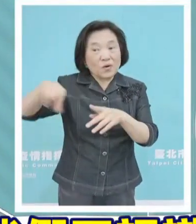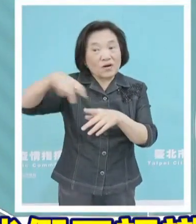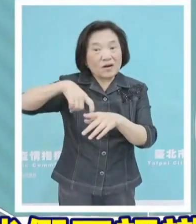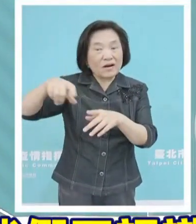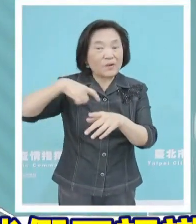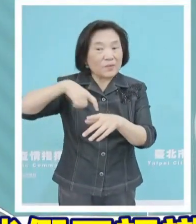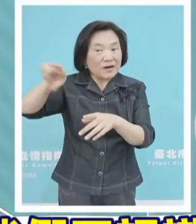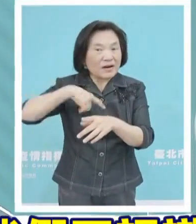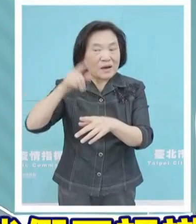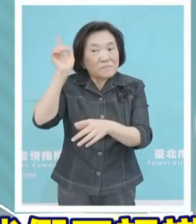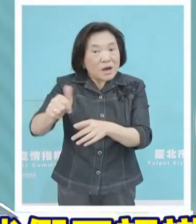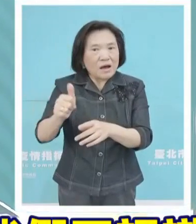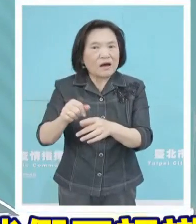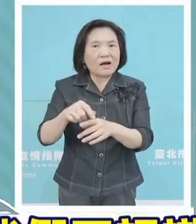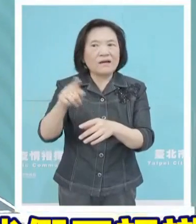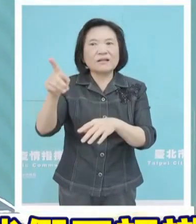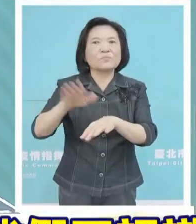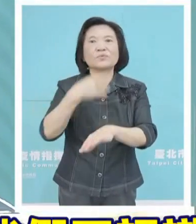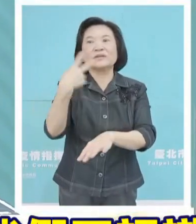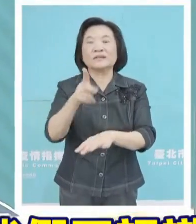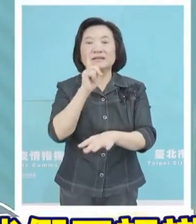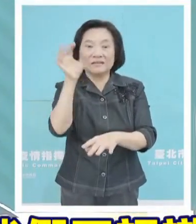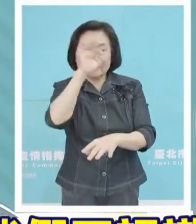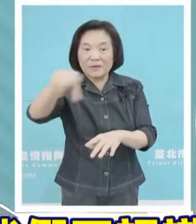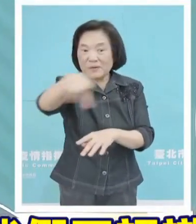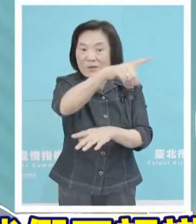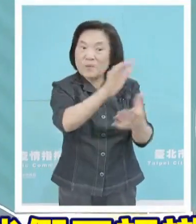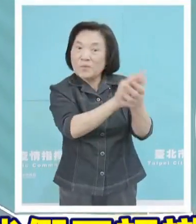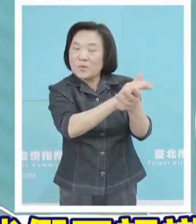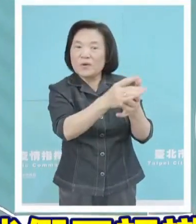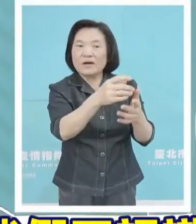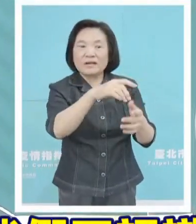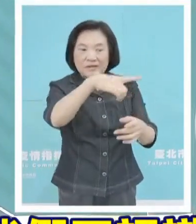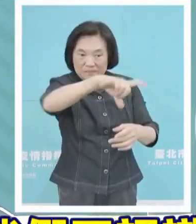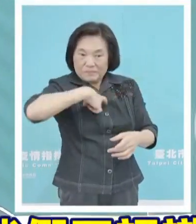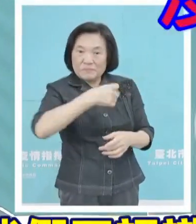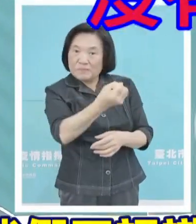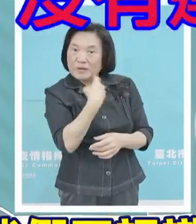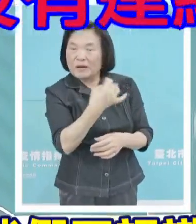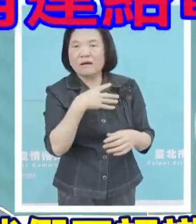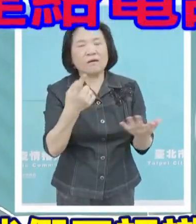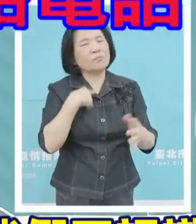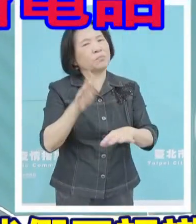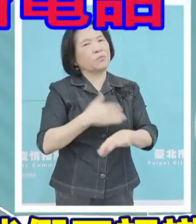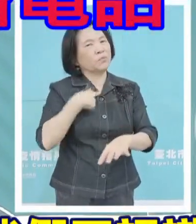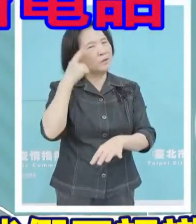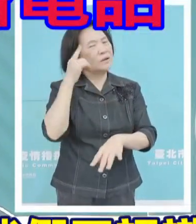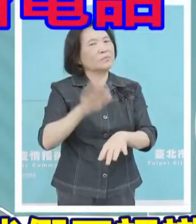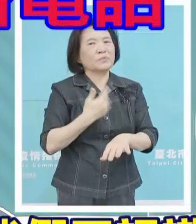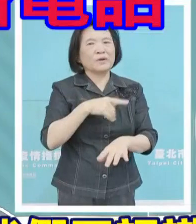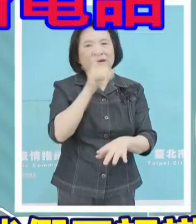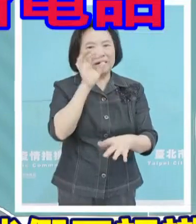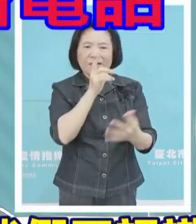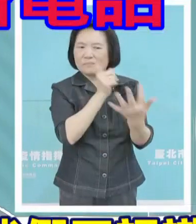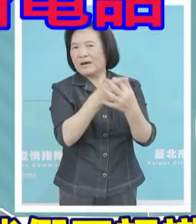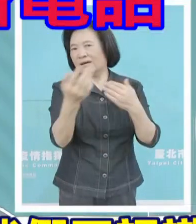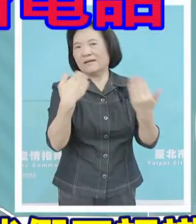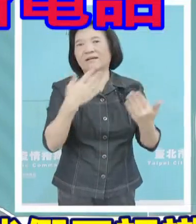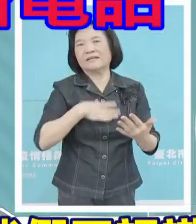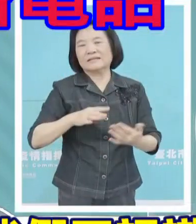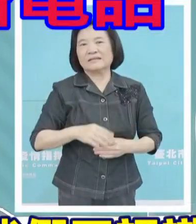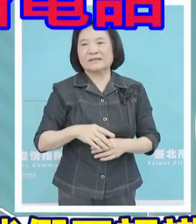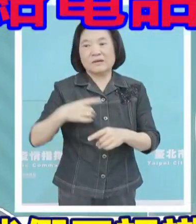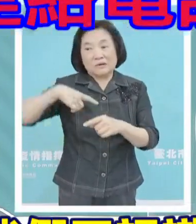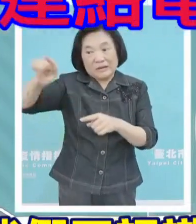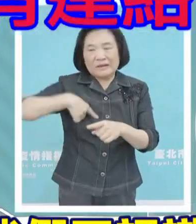去找我的朋友然后写这样一段话给我，这个应该是很明确，因为他跟我不认识，他没有我的联络方式，